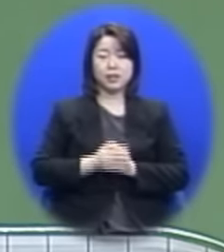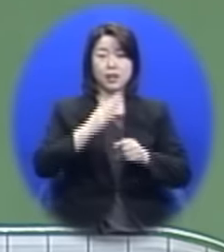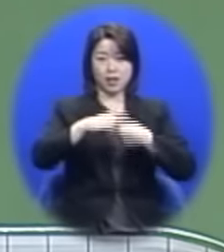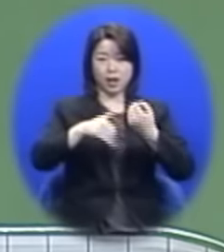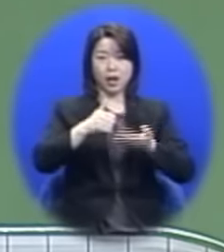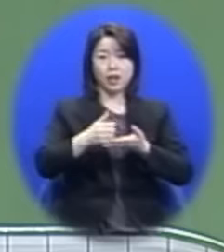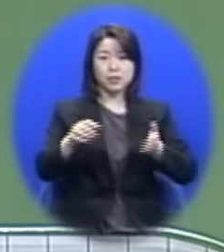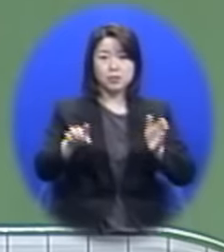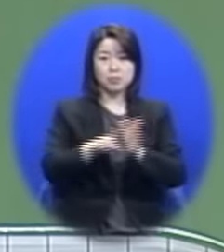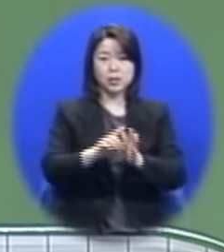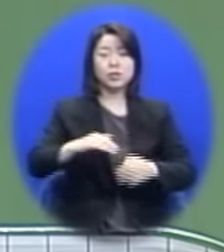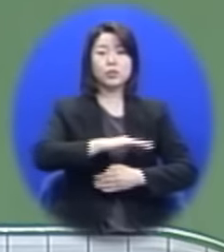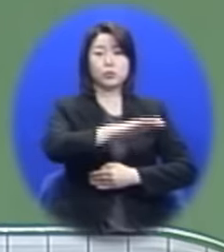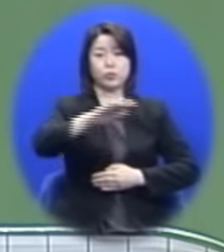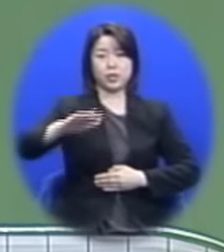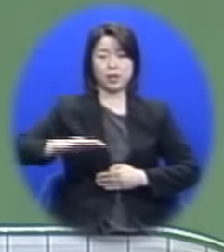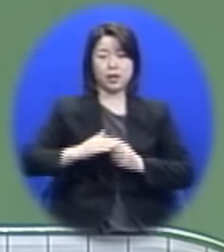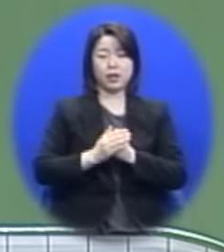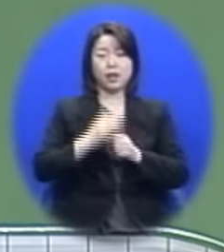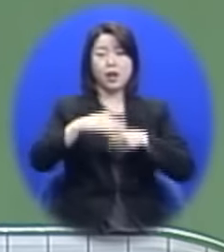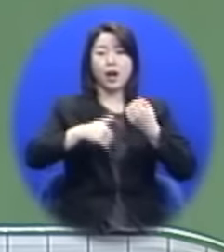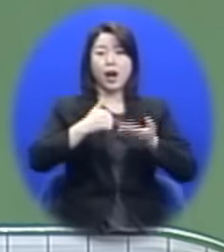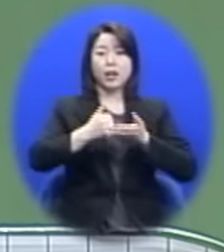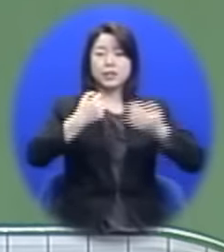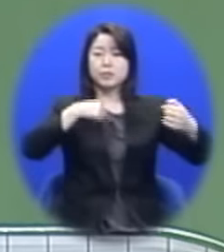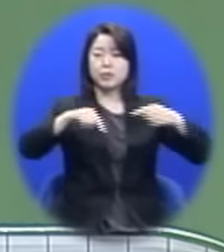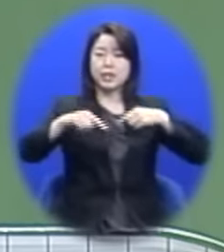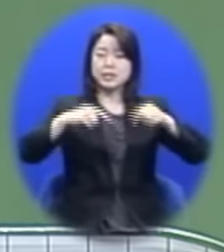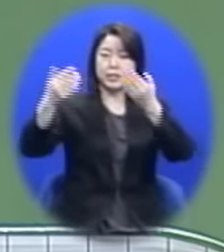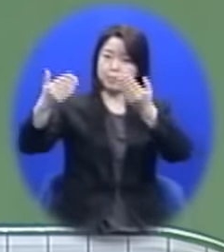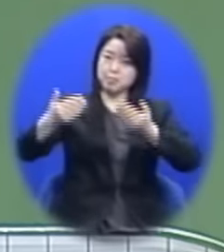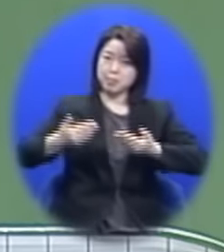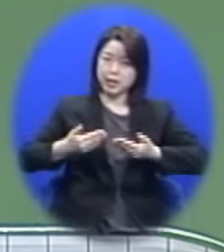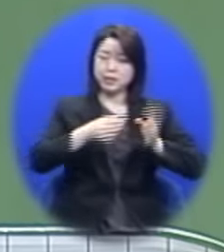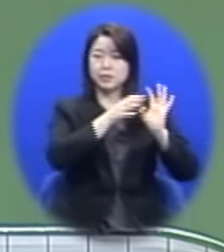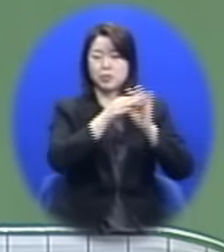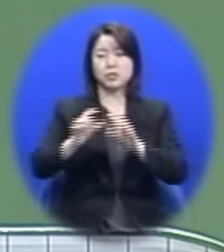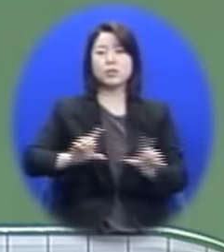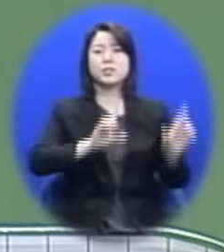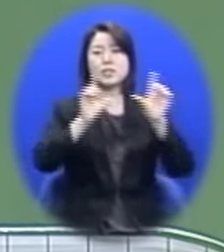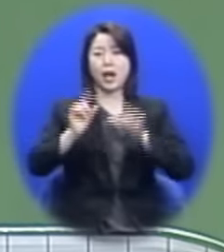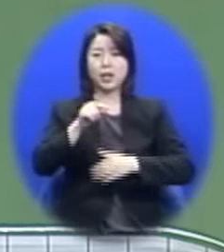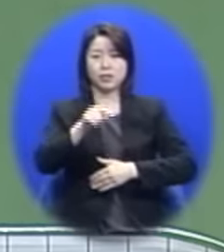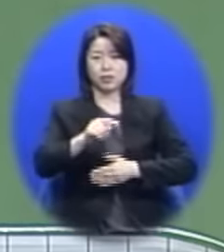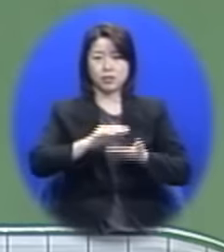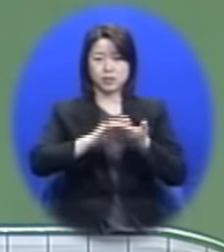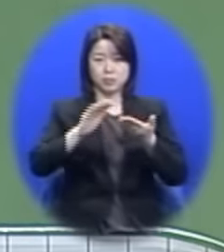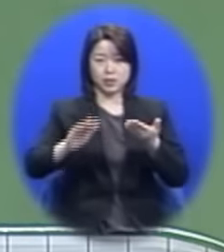하나님을 믿는 우리가 하나님의 다스림을 받으면서 사는 겁니다.